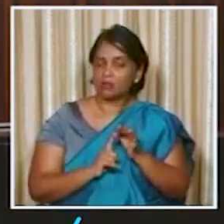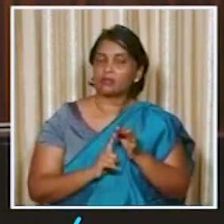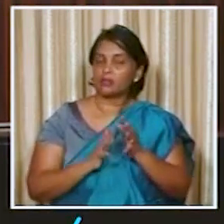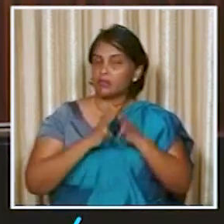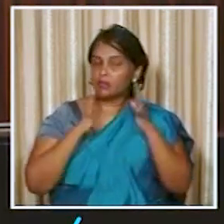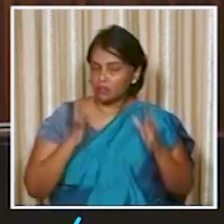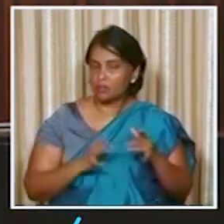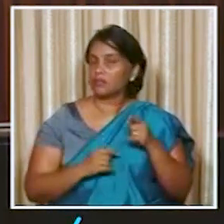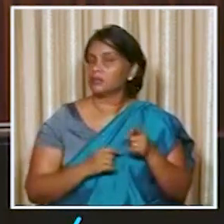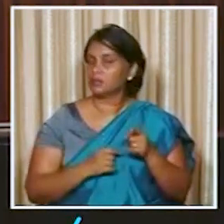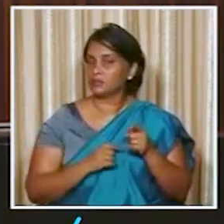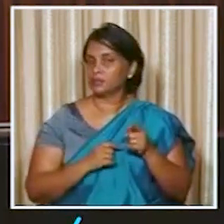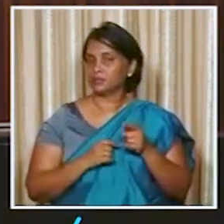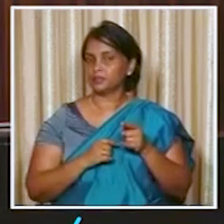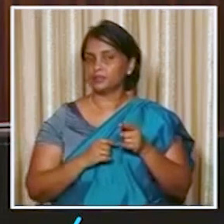බොහෝ දෙනෙක්